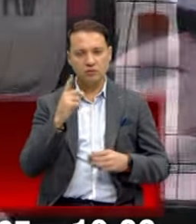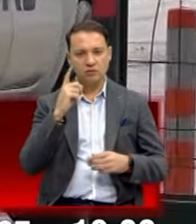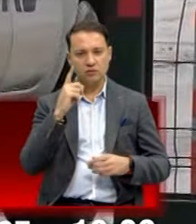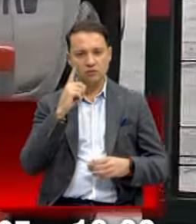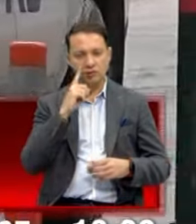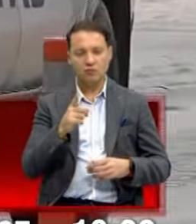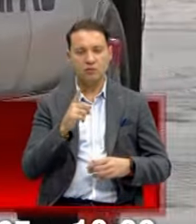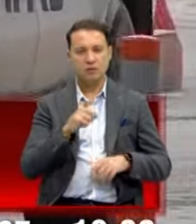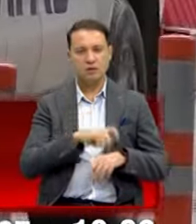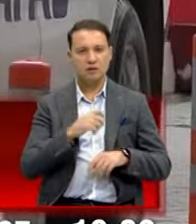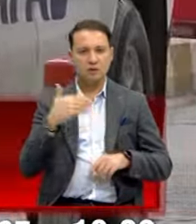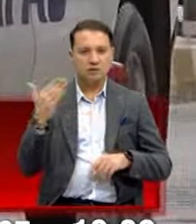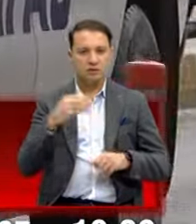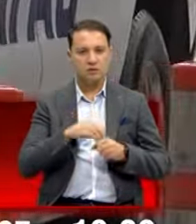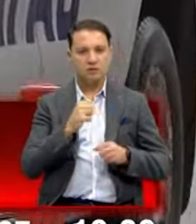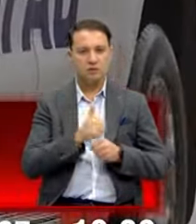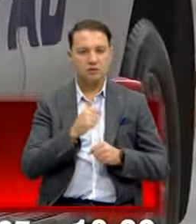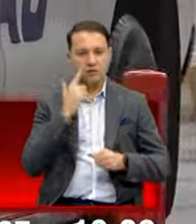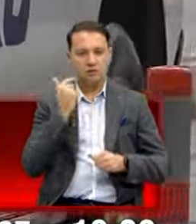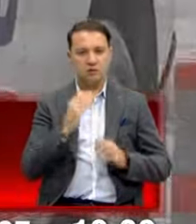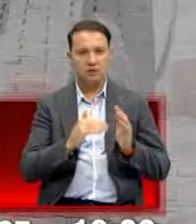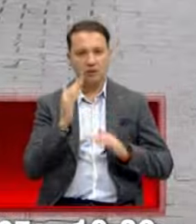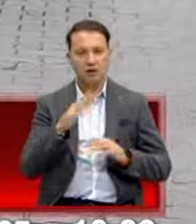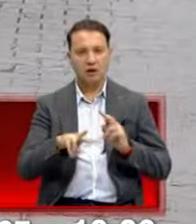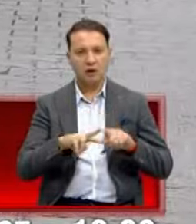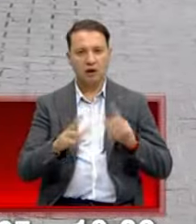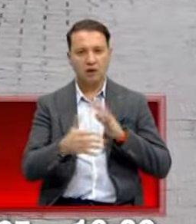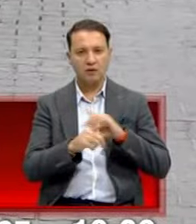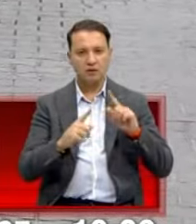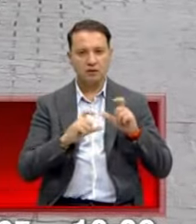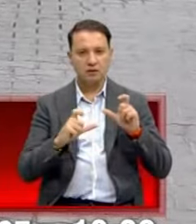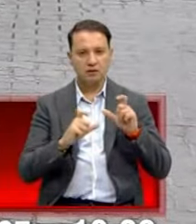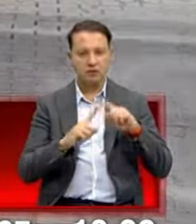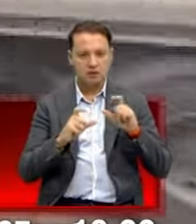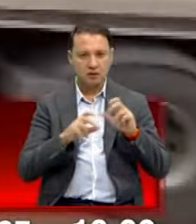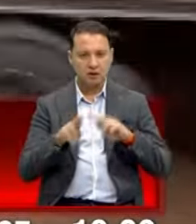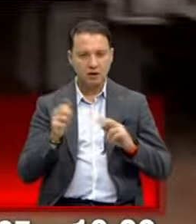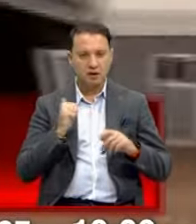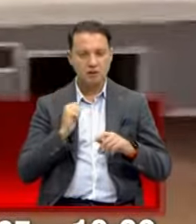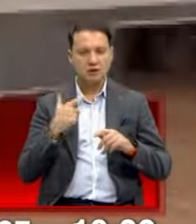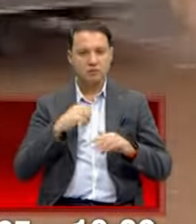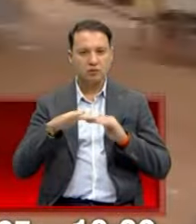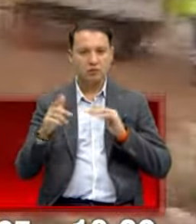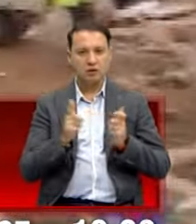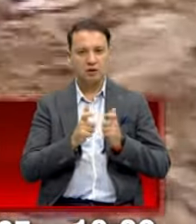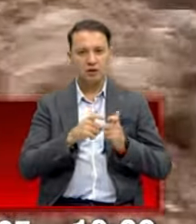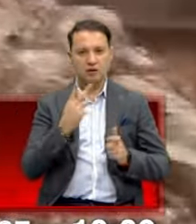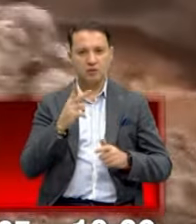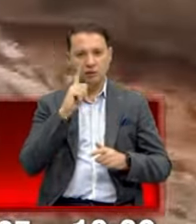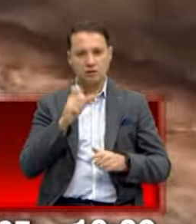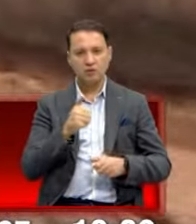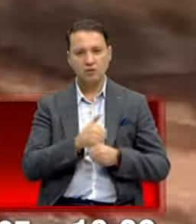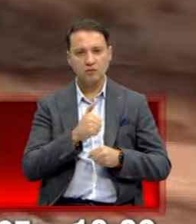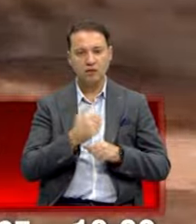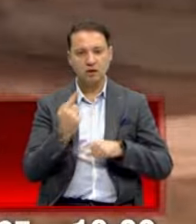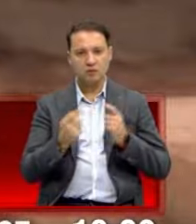öngörülüyor. Saatler ilerledikçe ekiplerin sayısı da arttı. AFAD, TSK, madenciler, sivil toplum kuruluşlarından 2000'e yakın